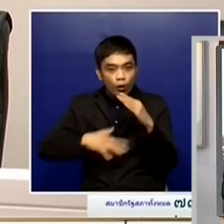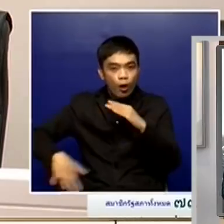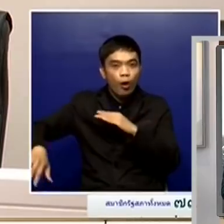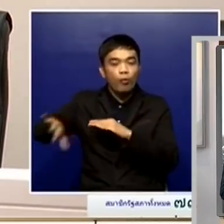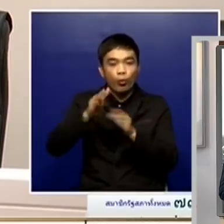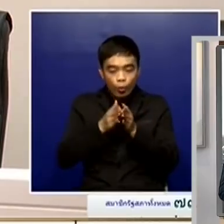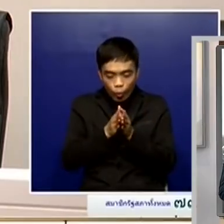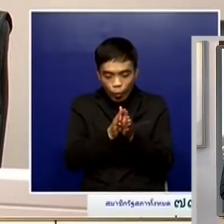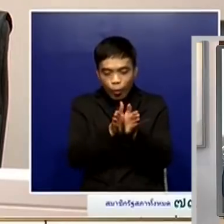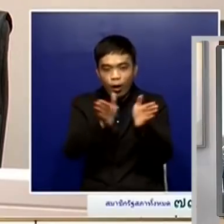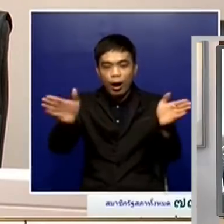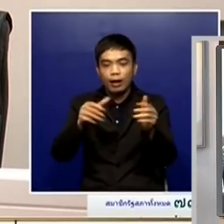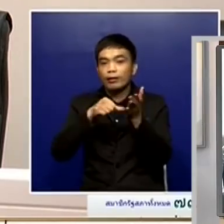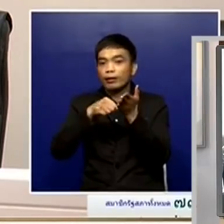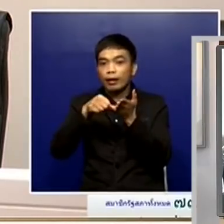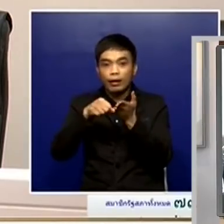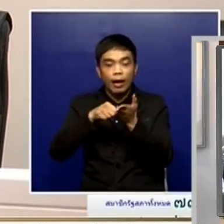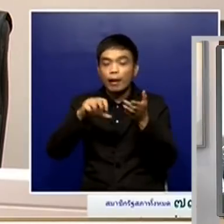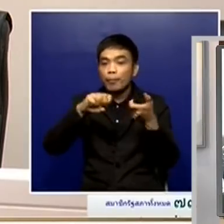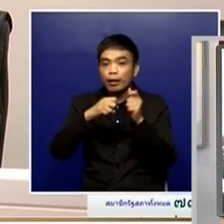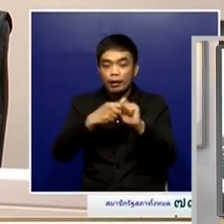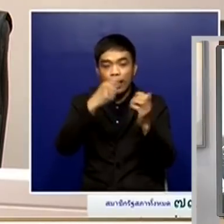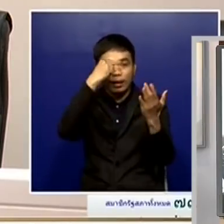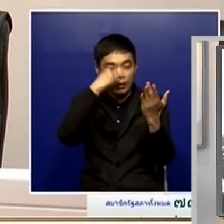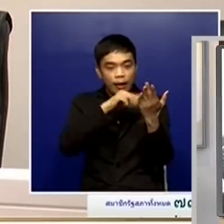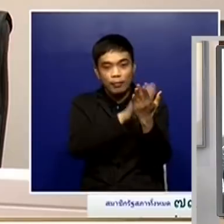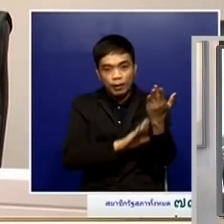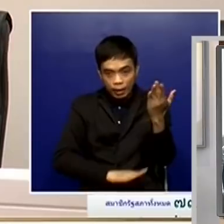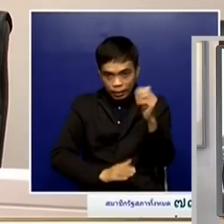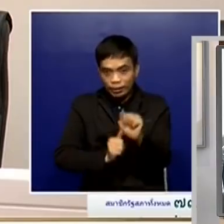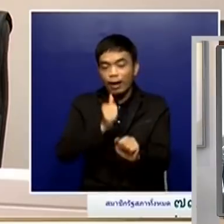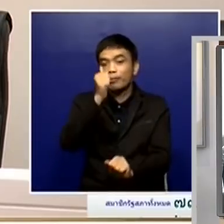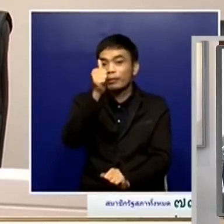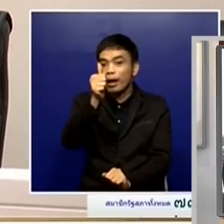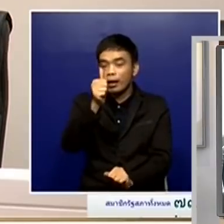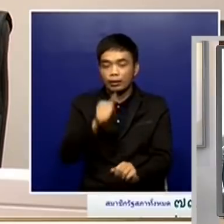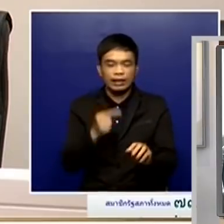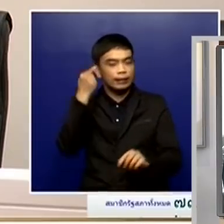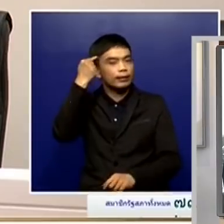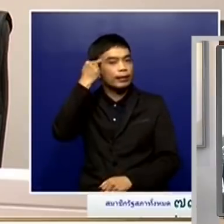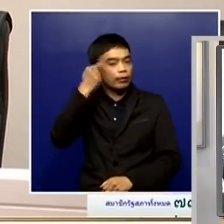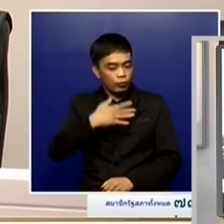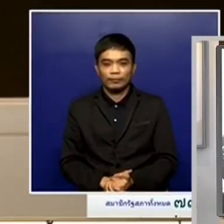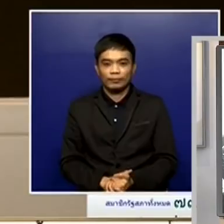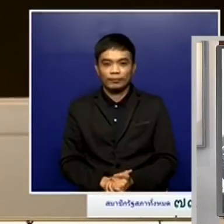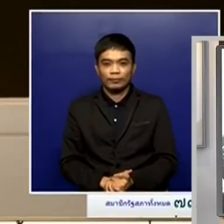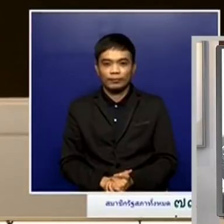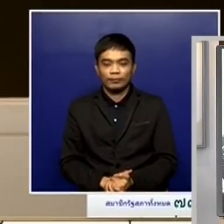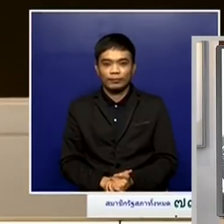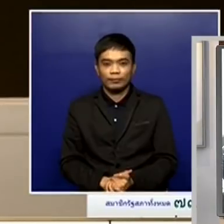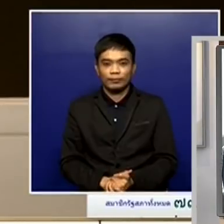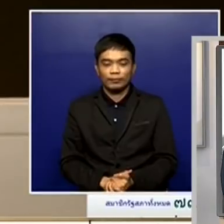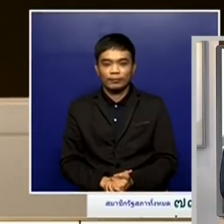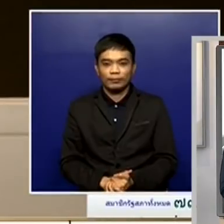1-2เมษายนนี้ครับแล้วการประชุมมาตราต่อไปร่วมของกฎหมายประชามติก็จะประชุมกันในวันที่ 7-8เมษายน